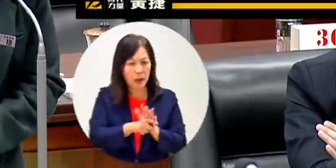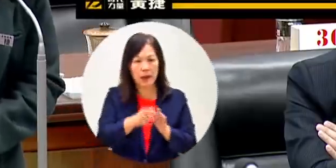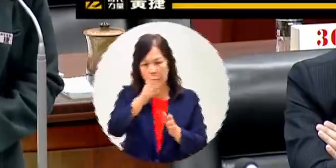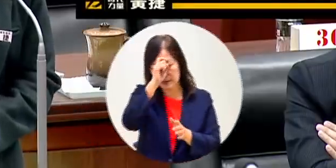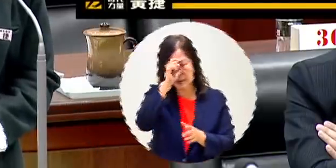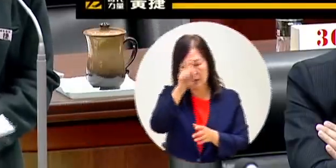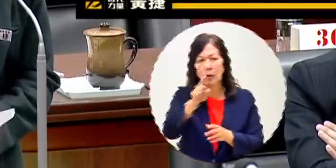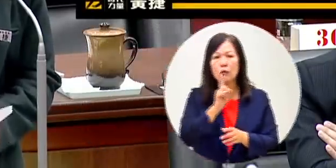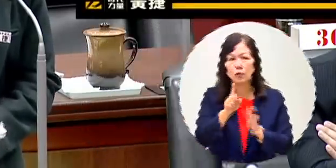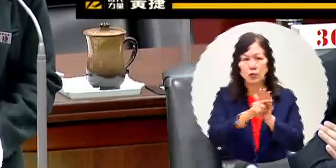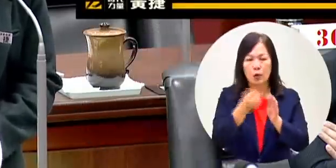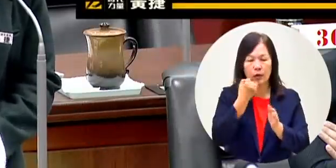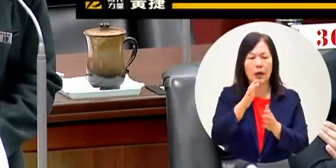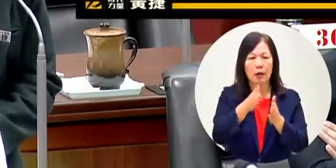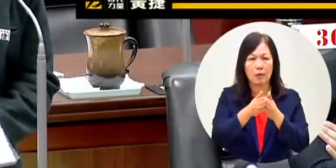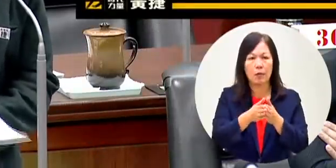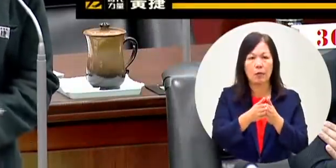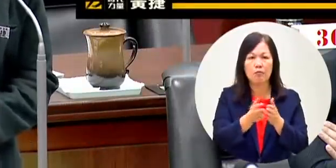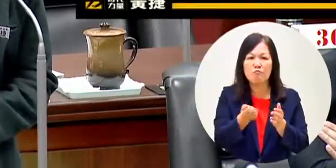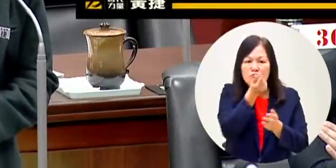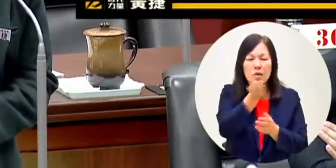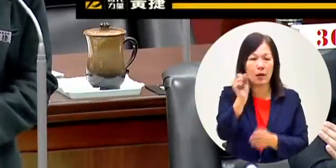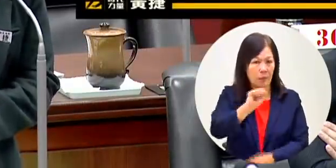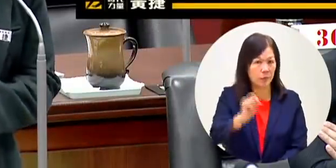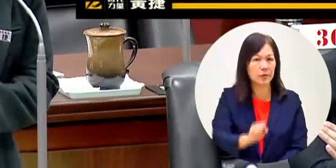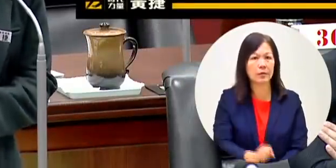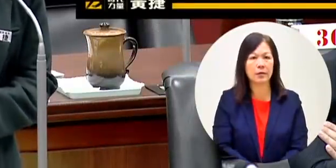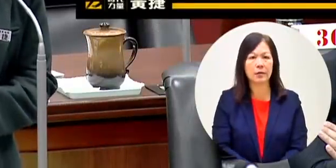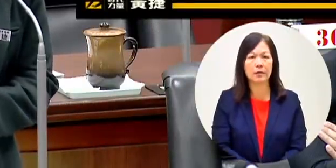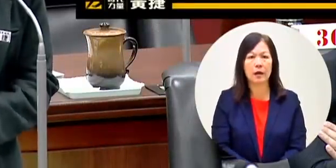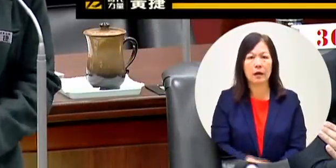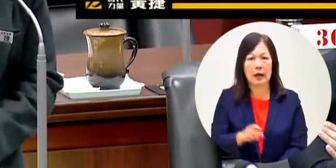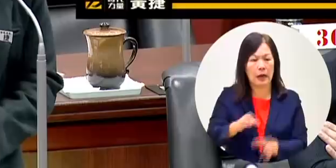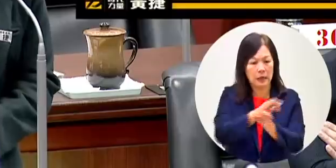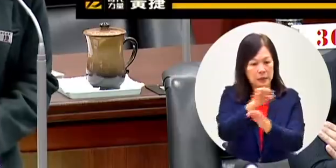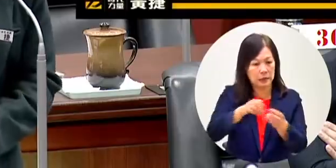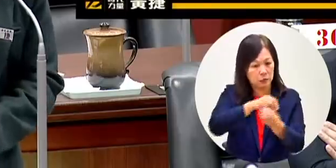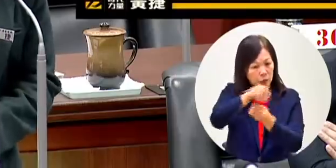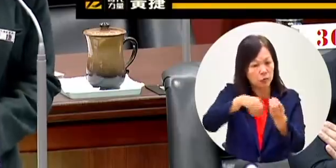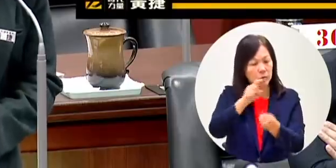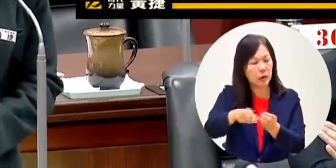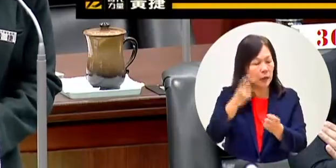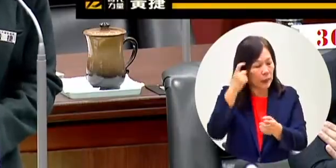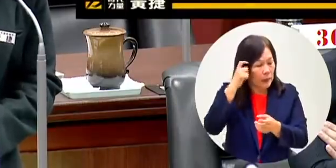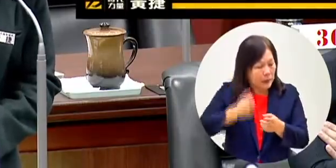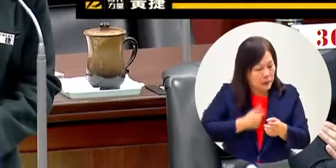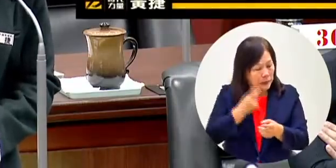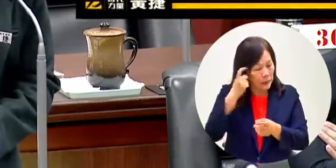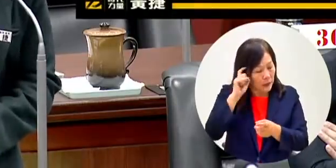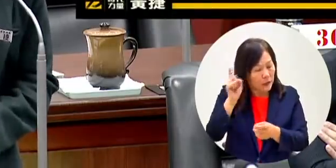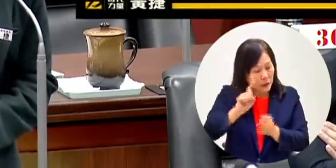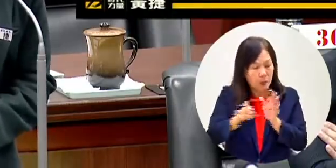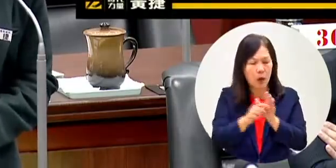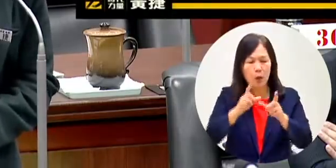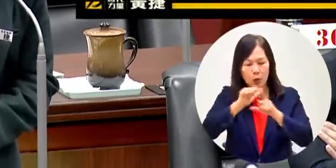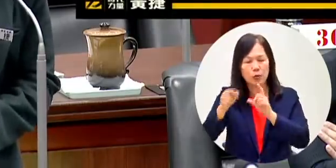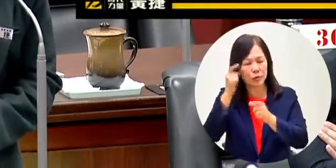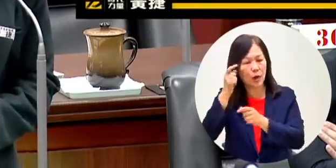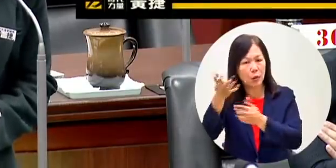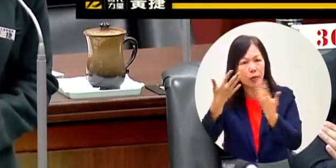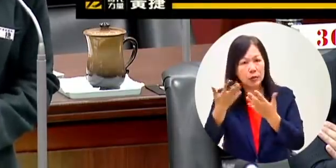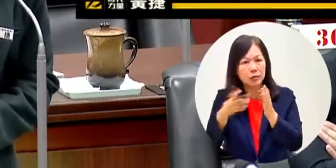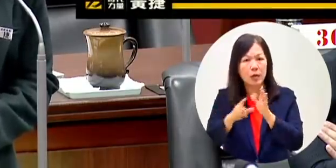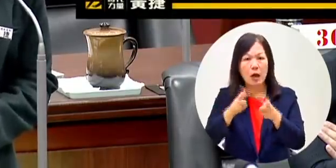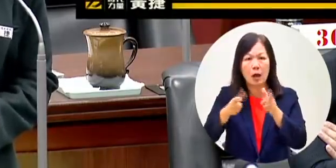括循环经济它真正的意涵是什么，也希望市长可以回去好好了解，而不是是只有高雄币这种东西而已。